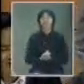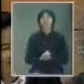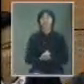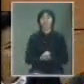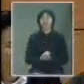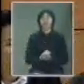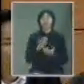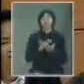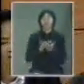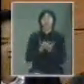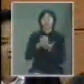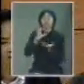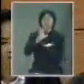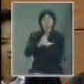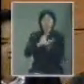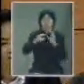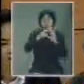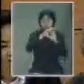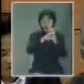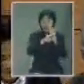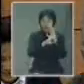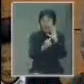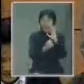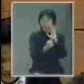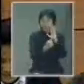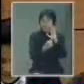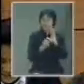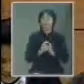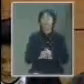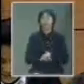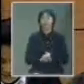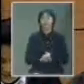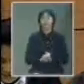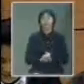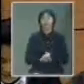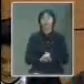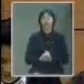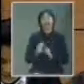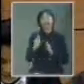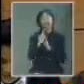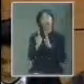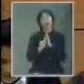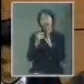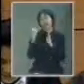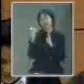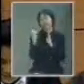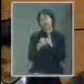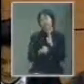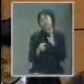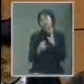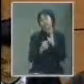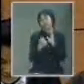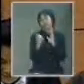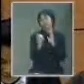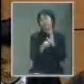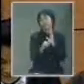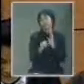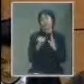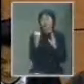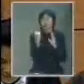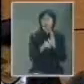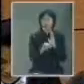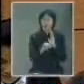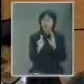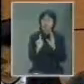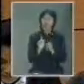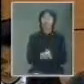งบประมาณที่ทำนี้อันเริ่มต้นเลยคือผิดกฎหมายครับผิดกฎหมายอะไรครับท่านครับ